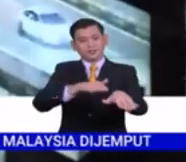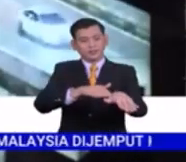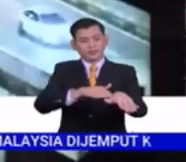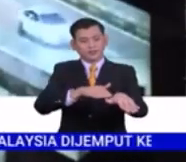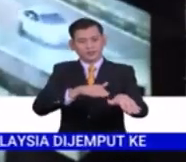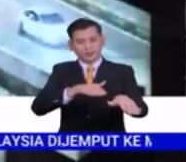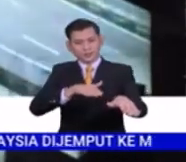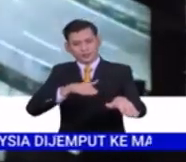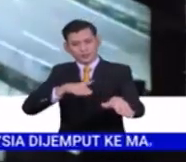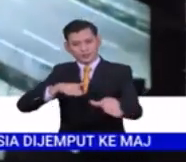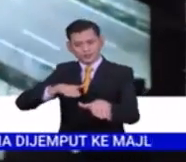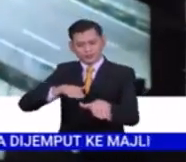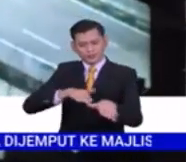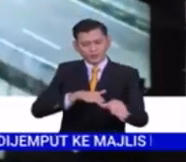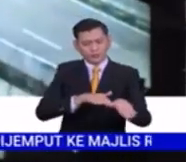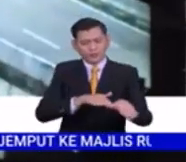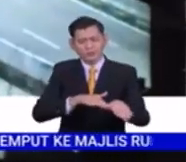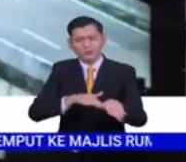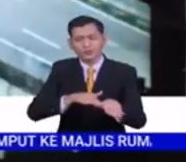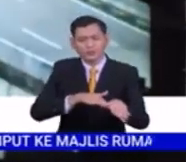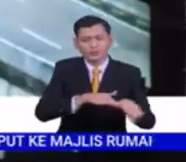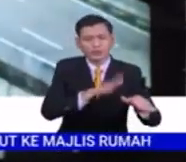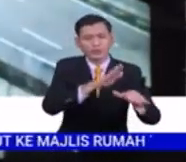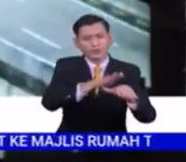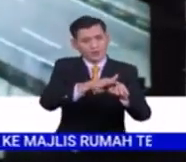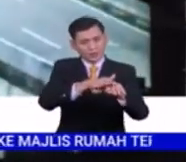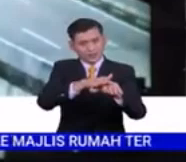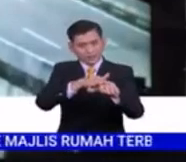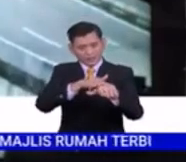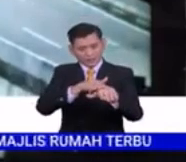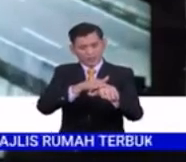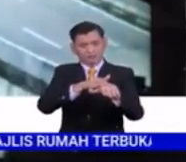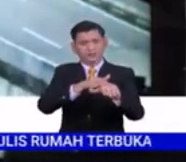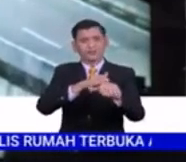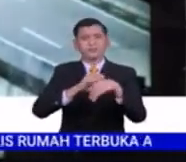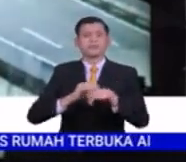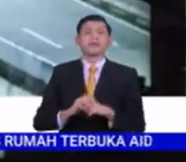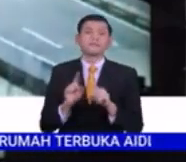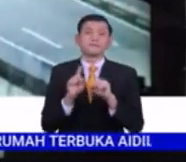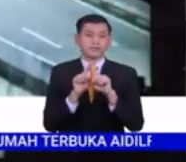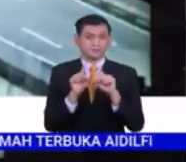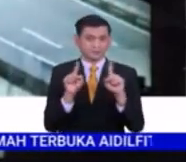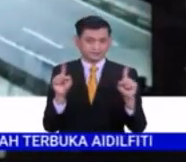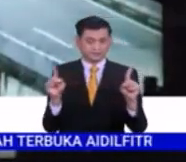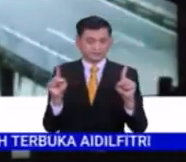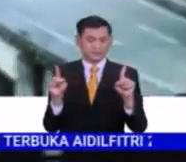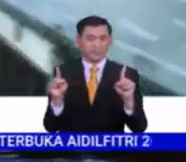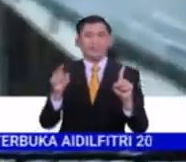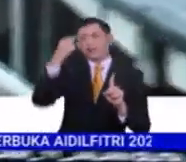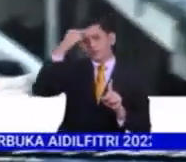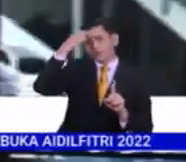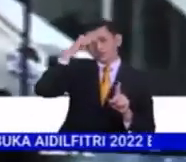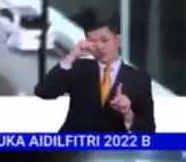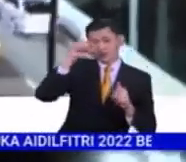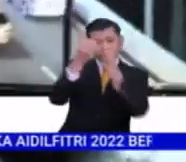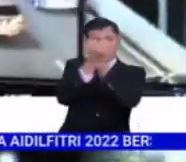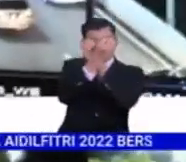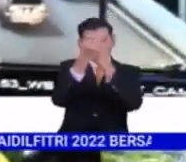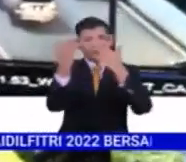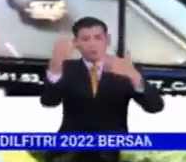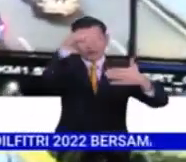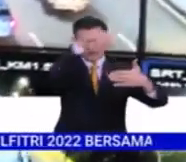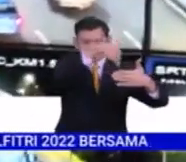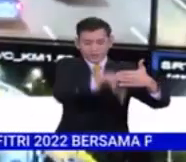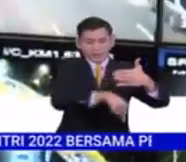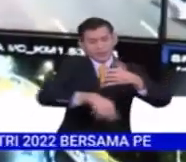Hai melakukan peningkatan kendaraan dari semasa ke semasa ada enam bagaimanapun untuk aku gampang yang lebih terperinci